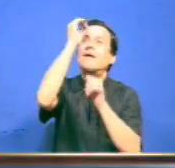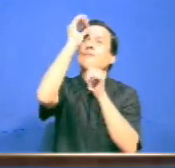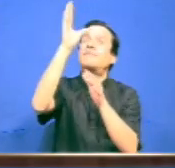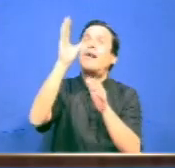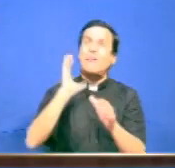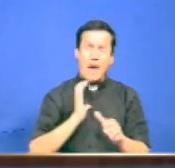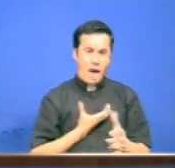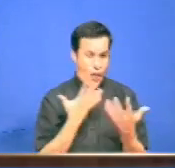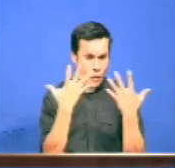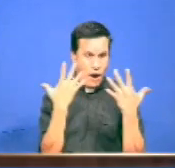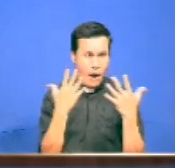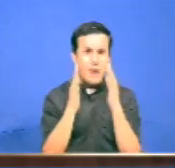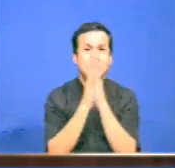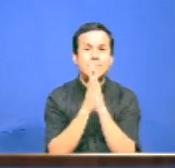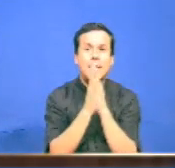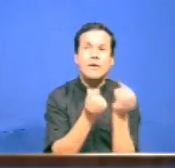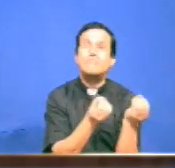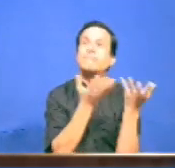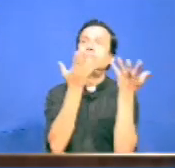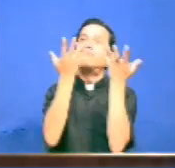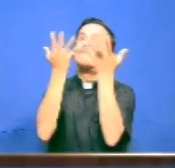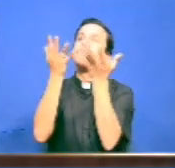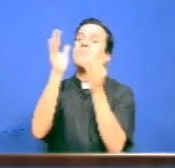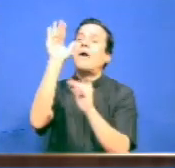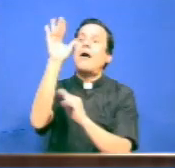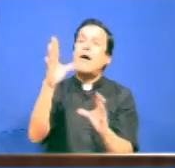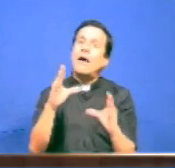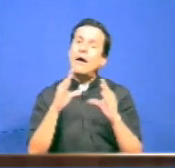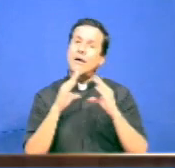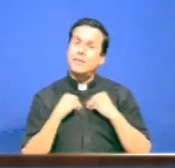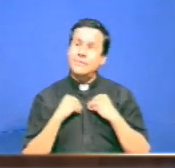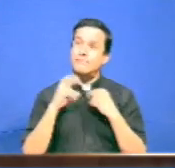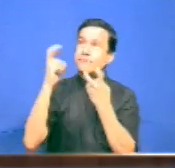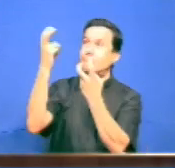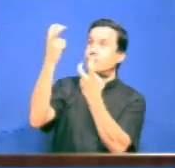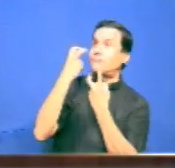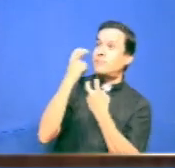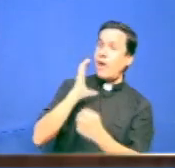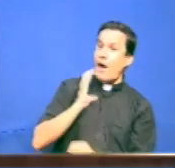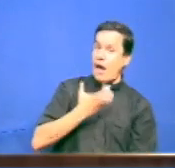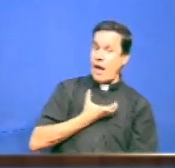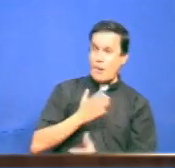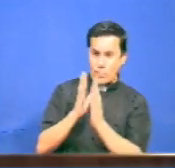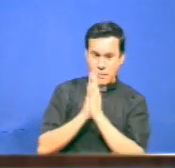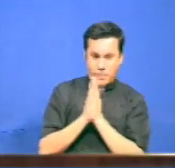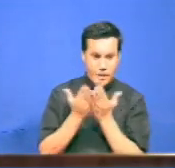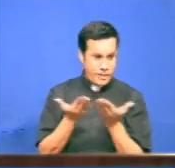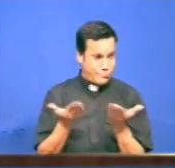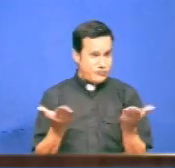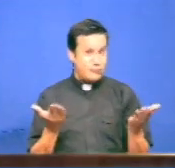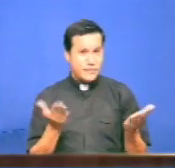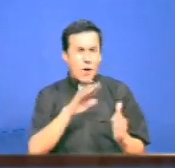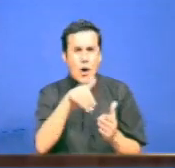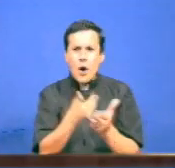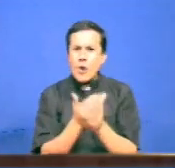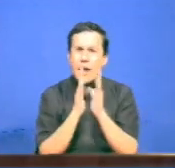Mwenyezi. Twasali kwa imani kwamba watusikiliza mahala tulipo. Tunaweka sala hizi